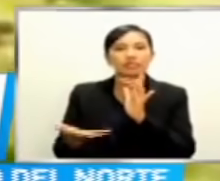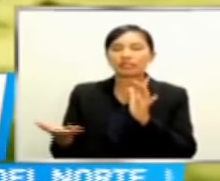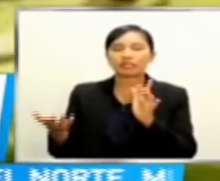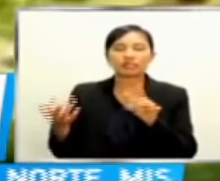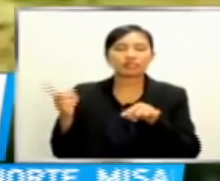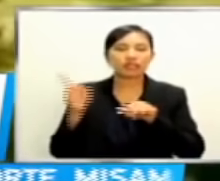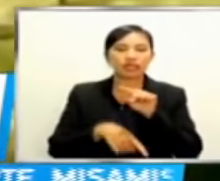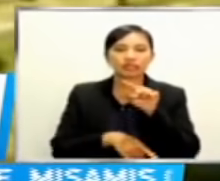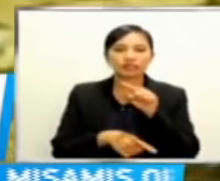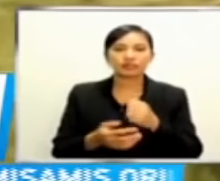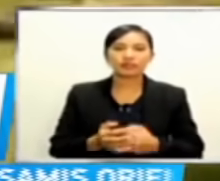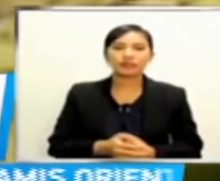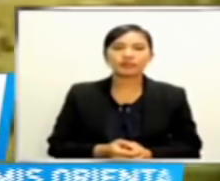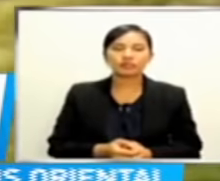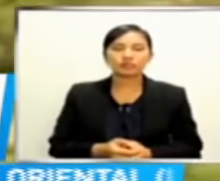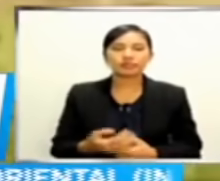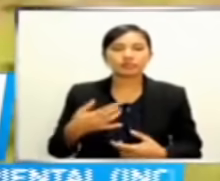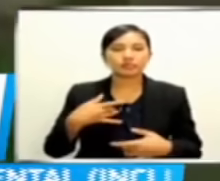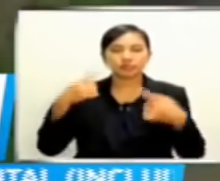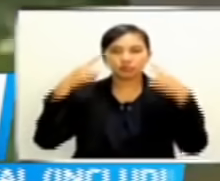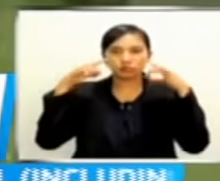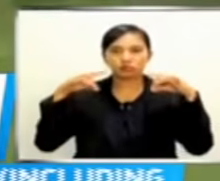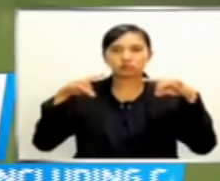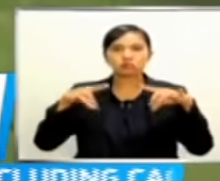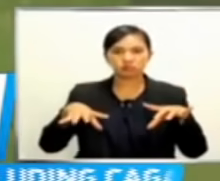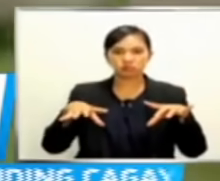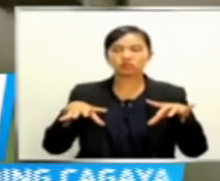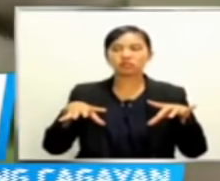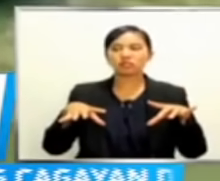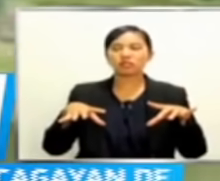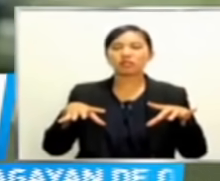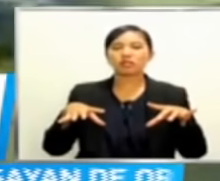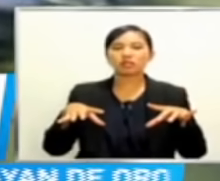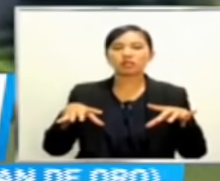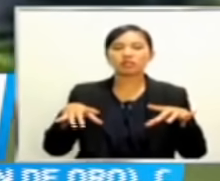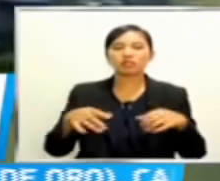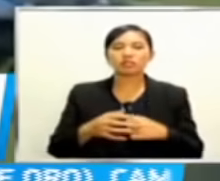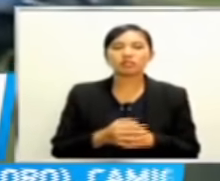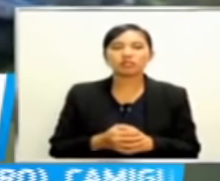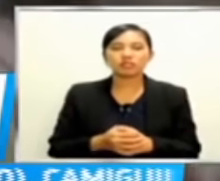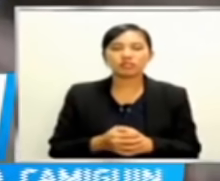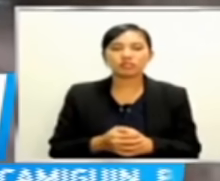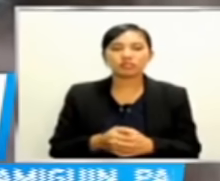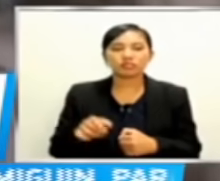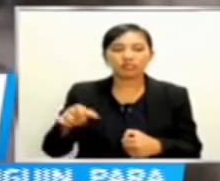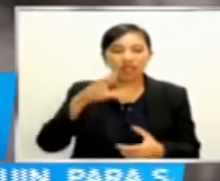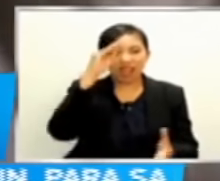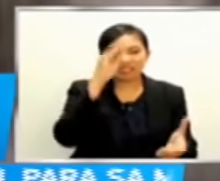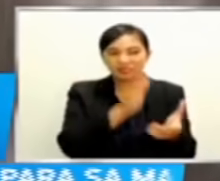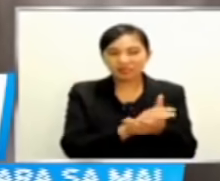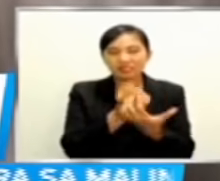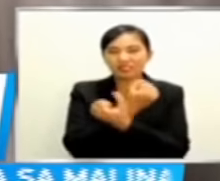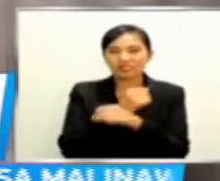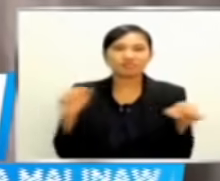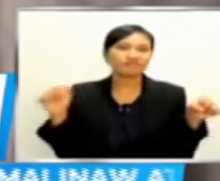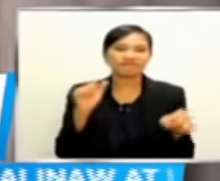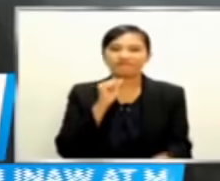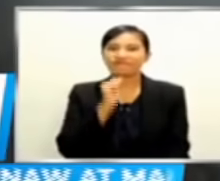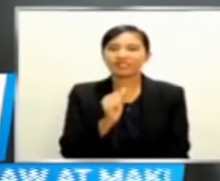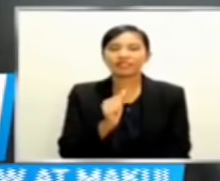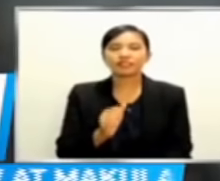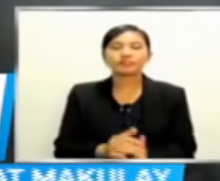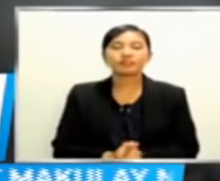daw ang kanyang pagkabigla nang mabalitaang hindi kasama ang asawa niya sa mga nakaligtas. Ayon kay Secretary